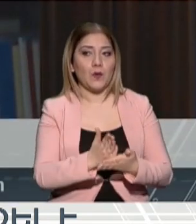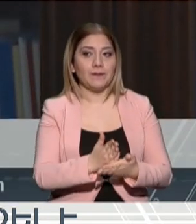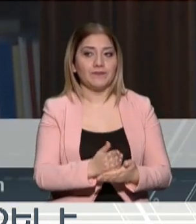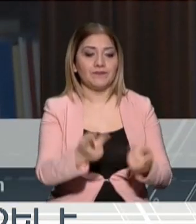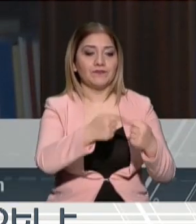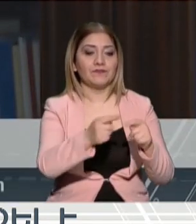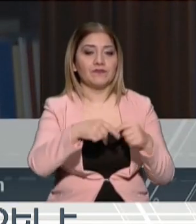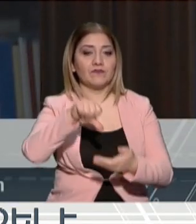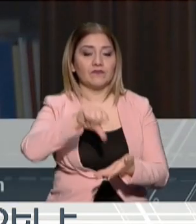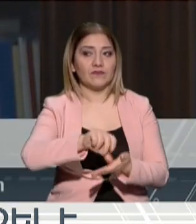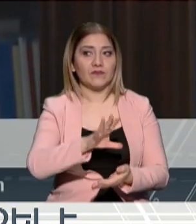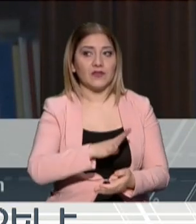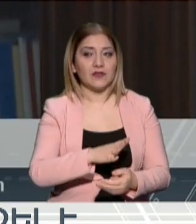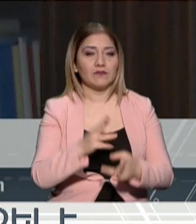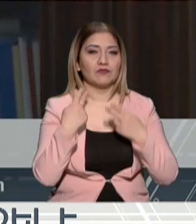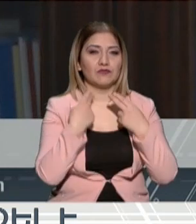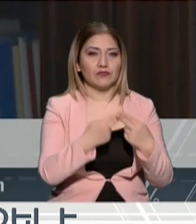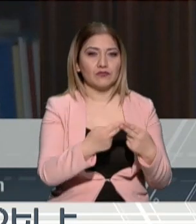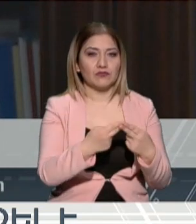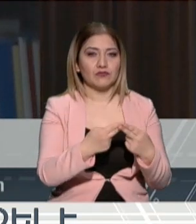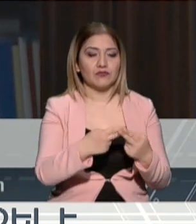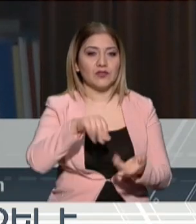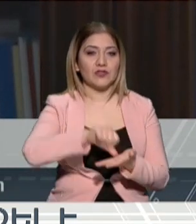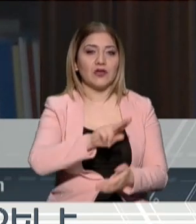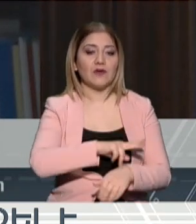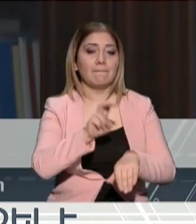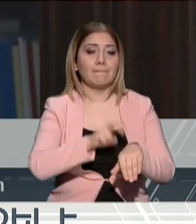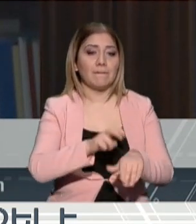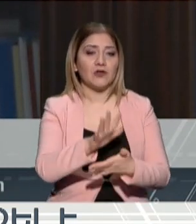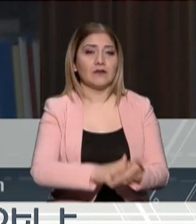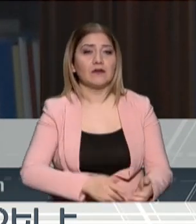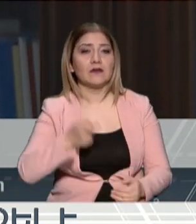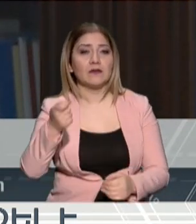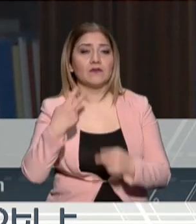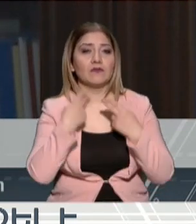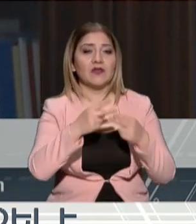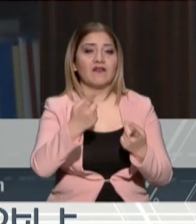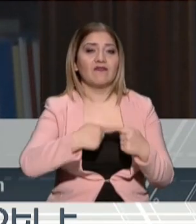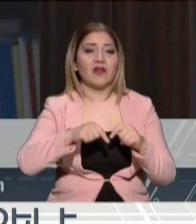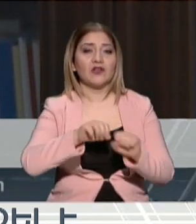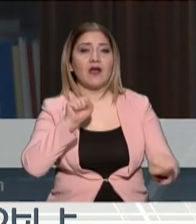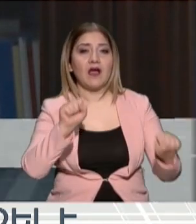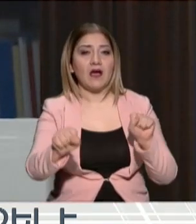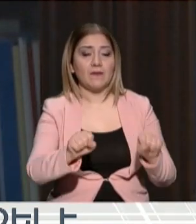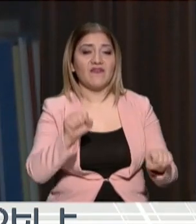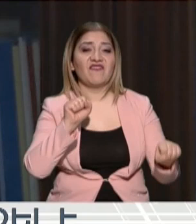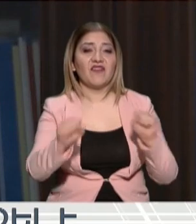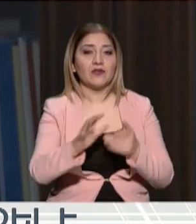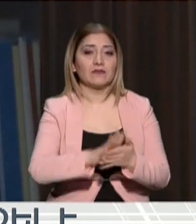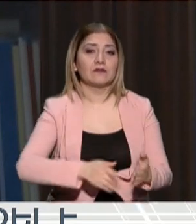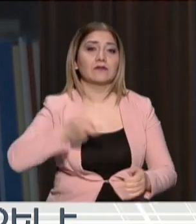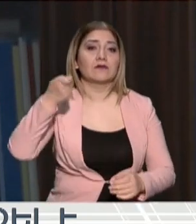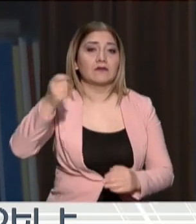քանի օղակներ, տեսեք։ Քրեակատարողական ծառայության կազմում գործող բժիշկը դիմում էր քրեակատարողական հիմնարկի վարչակազմին։ Վարչակազմը իր հերթին դիմում